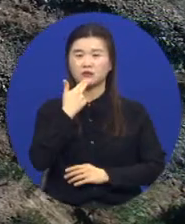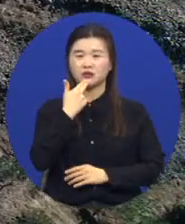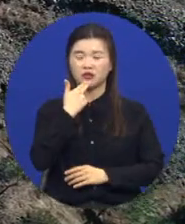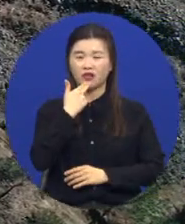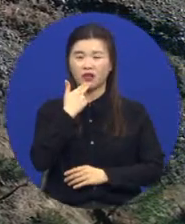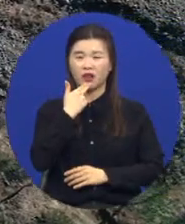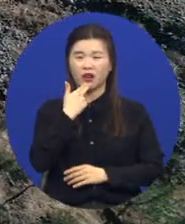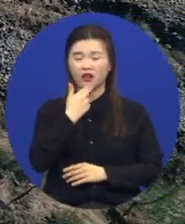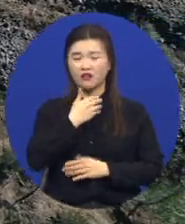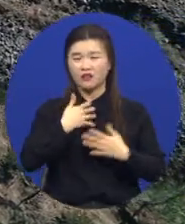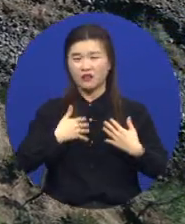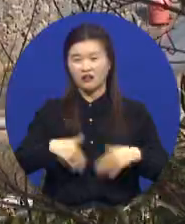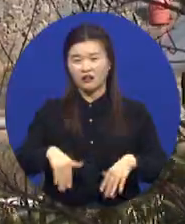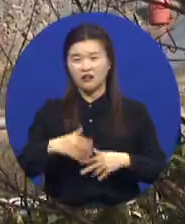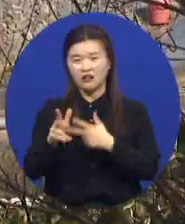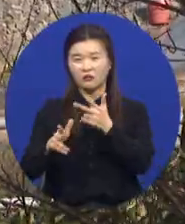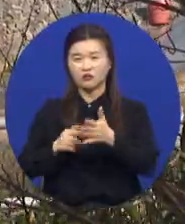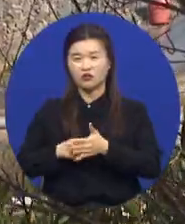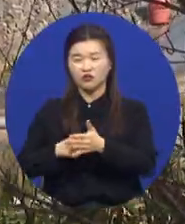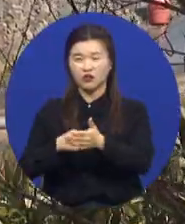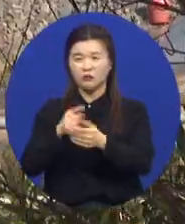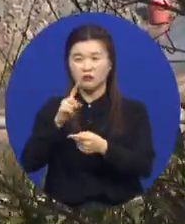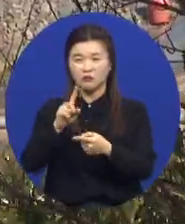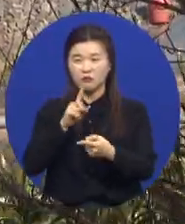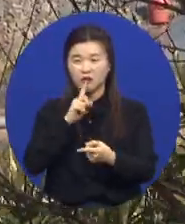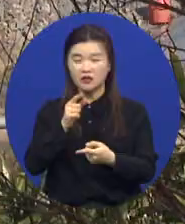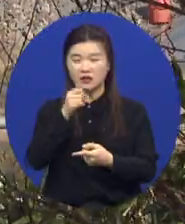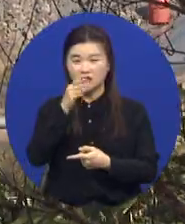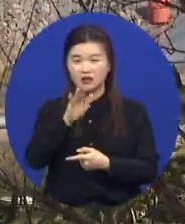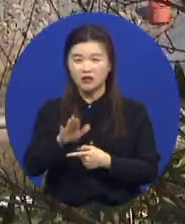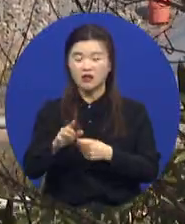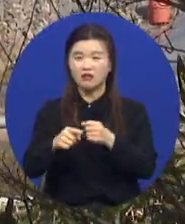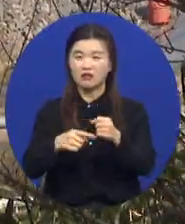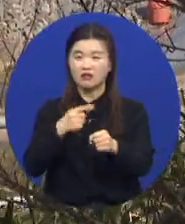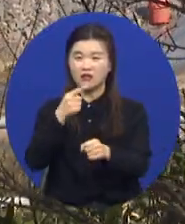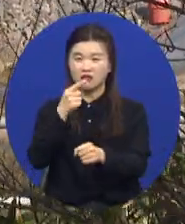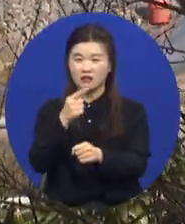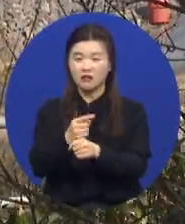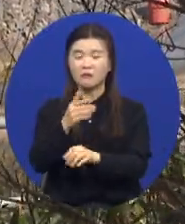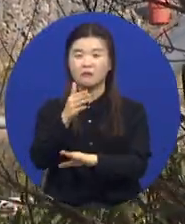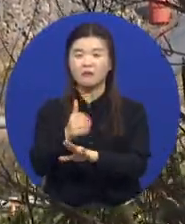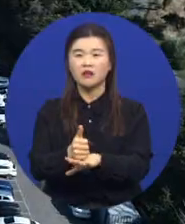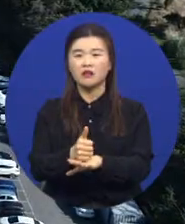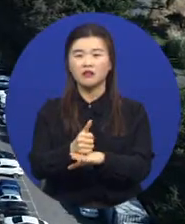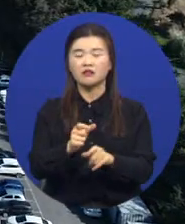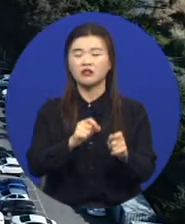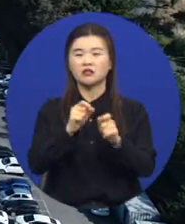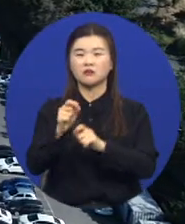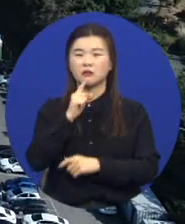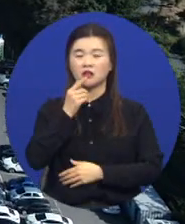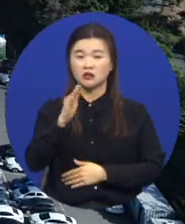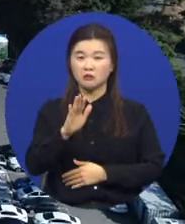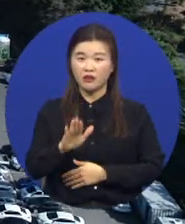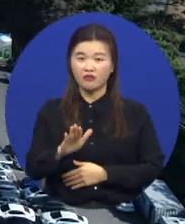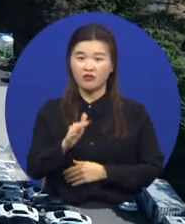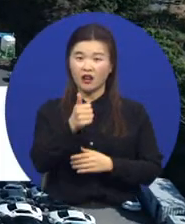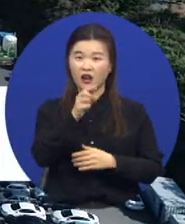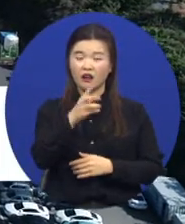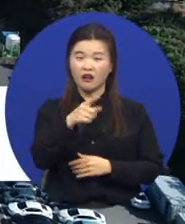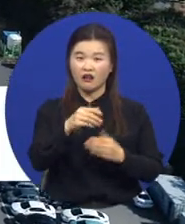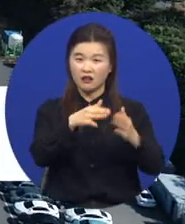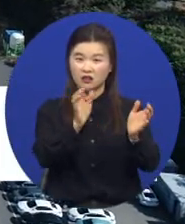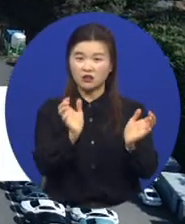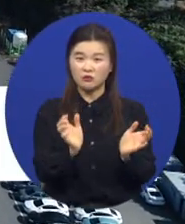사업을 추진한다는 조건으로 올해 말까지 3년 기간 연장을 받았습니다 그런데 한라그룹 은